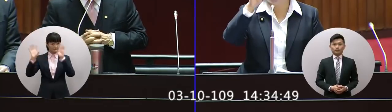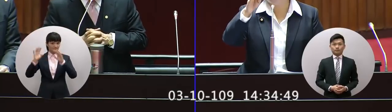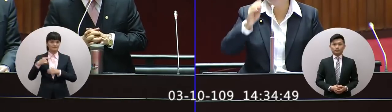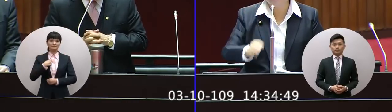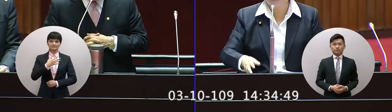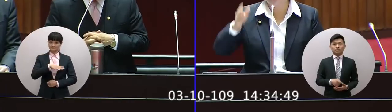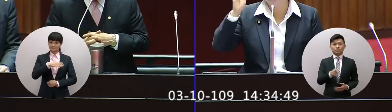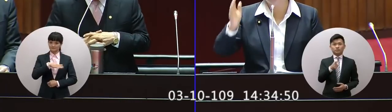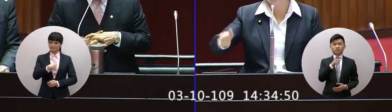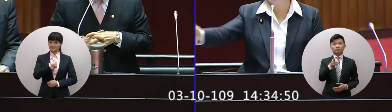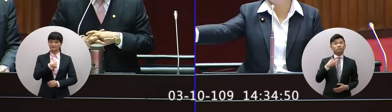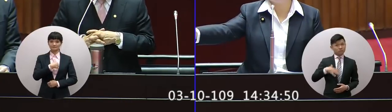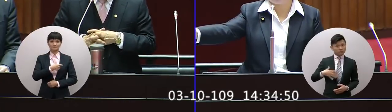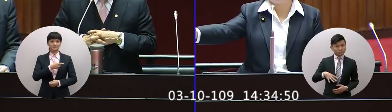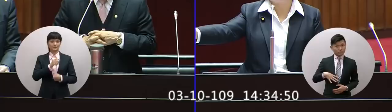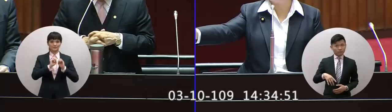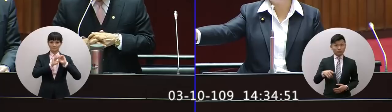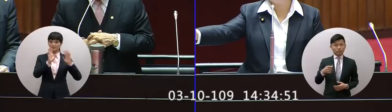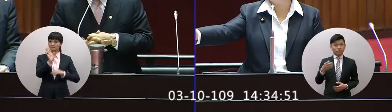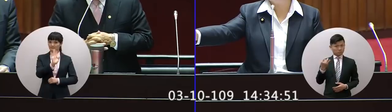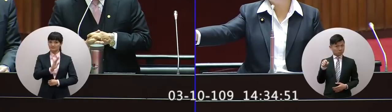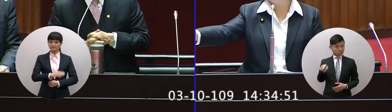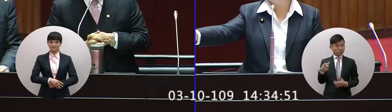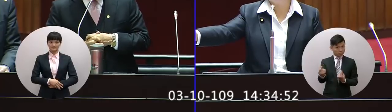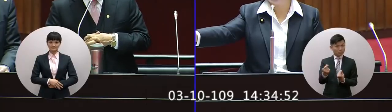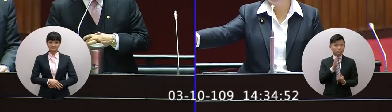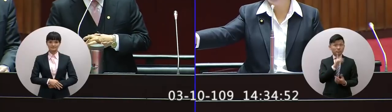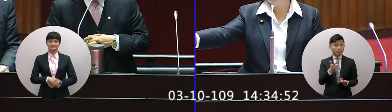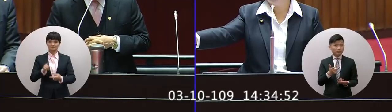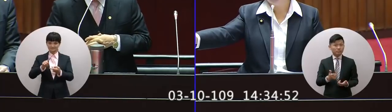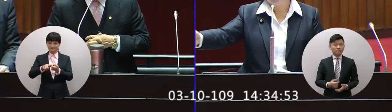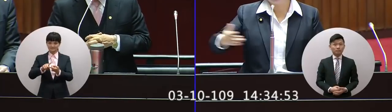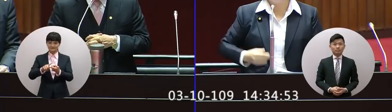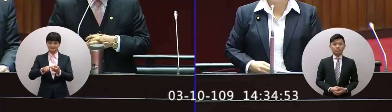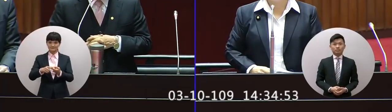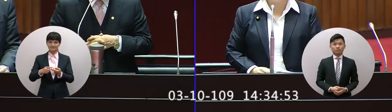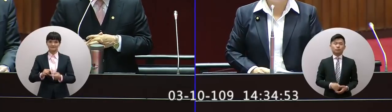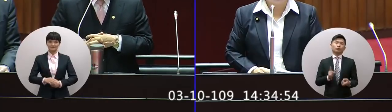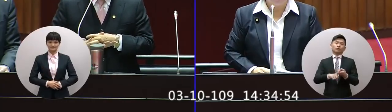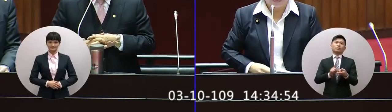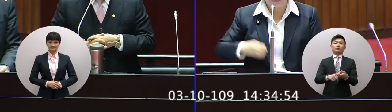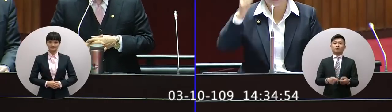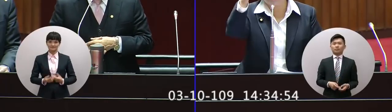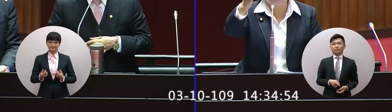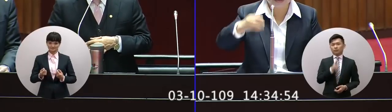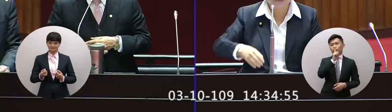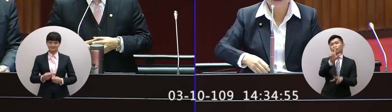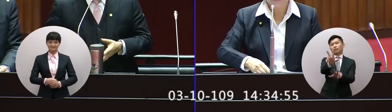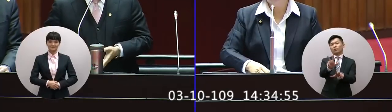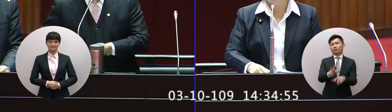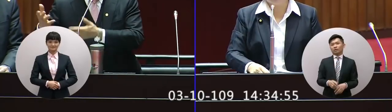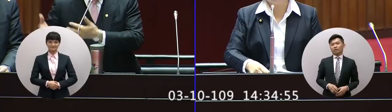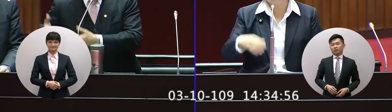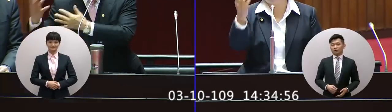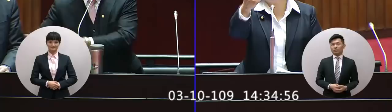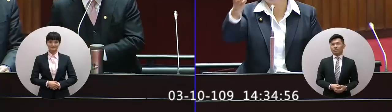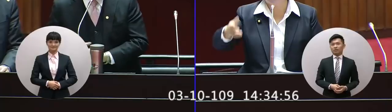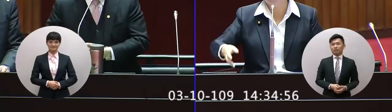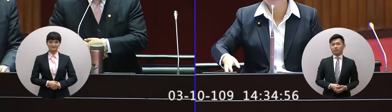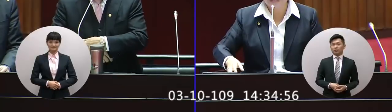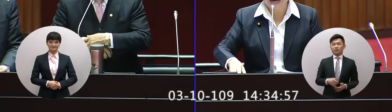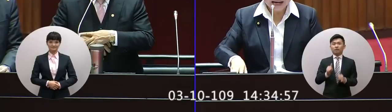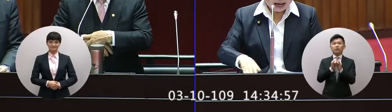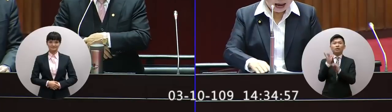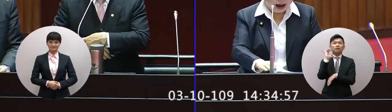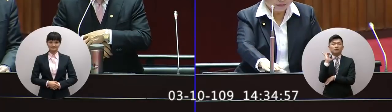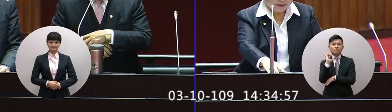不由我来 宣布。你所谓的知道是不是就是这个答案？ 对了，对了。 对你有讲对嘛？ 对吧？ 费事